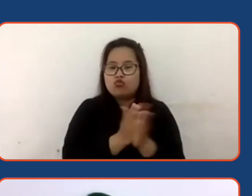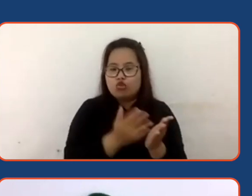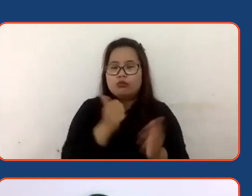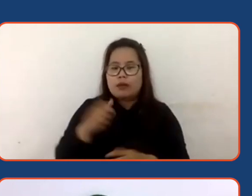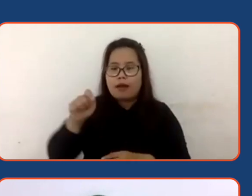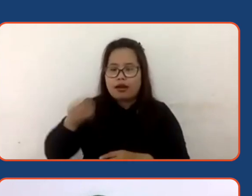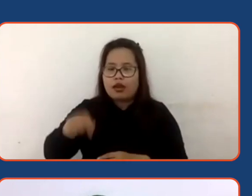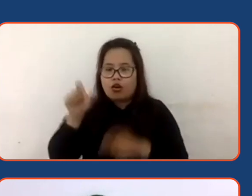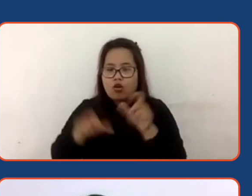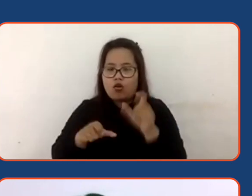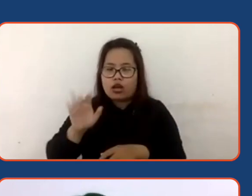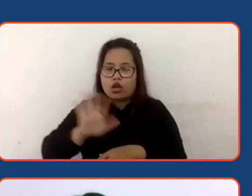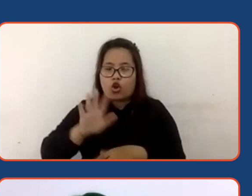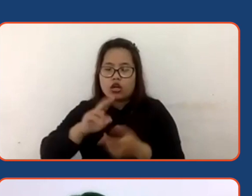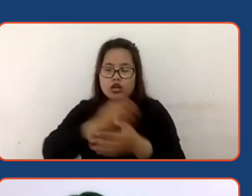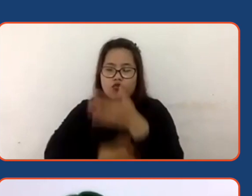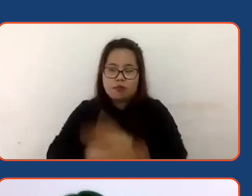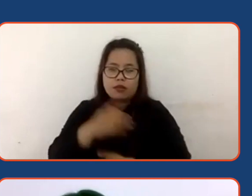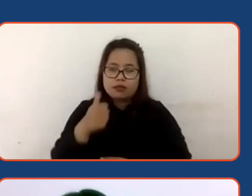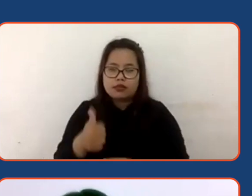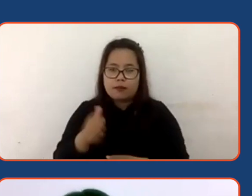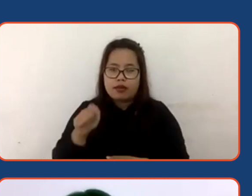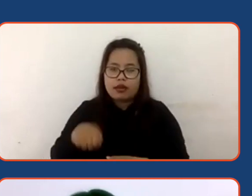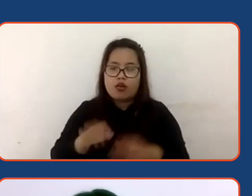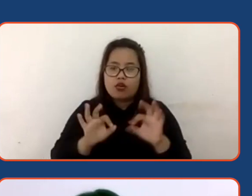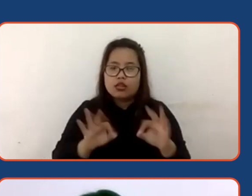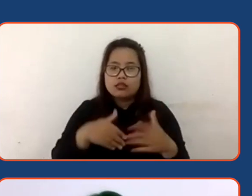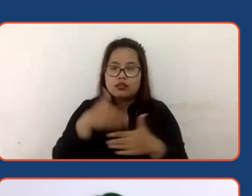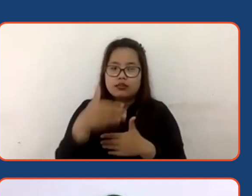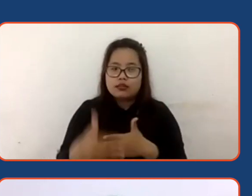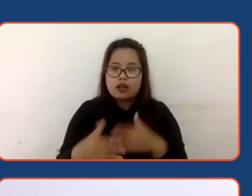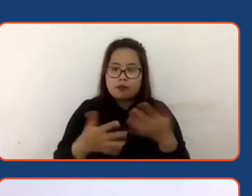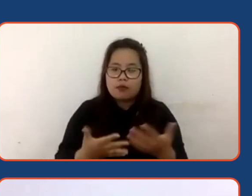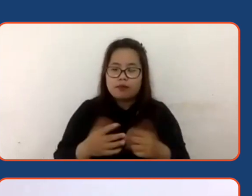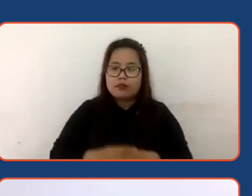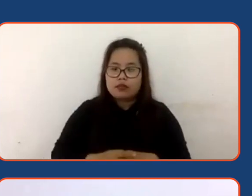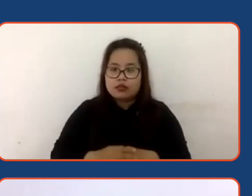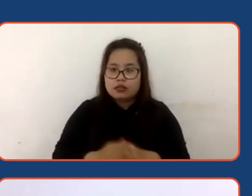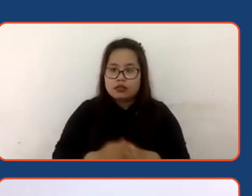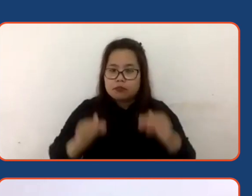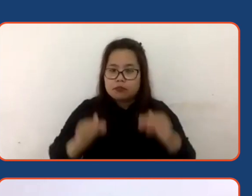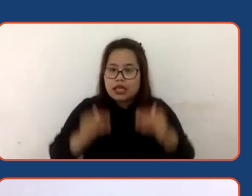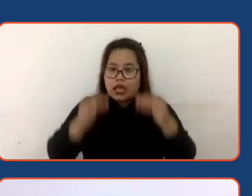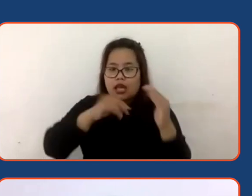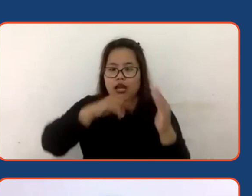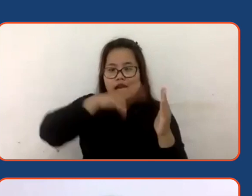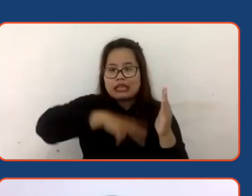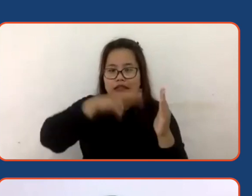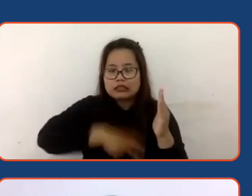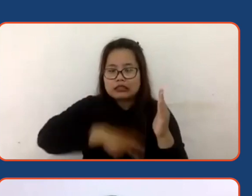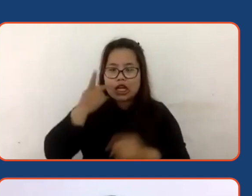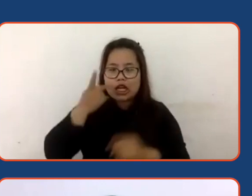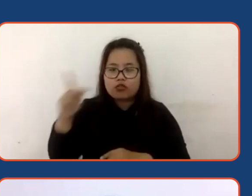juga oke alias selanjutnya untuk meningkatkan literasi dan kreativitas dalam lingkup pendidikan